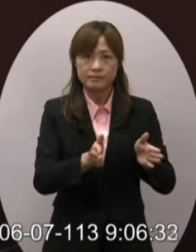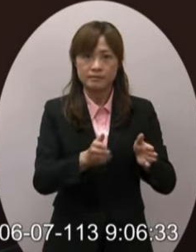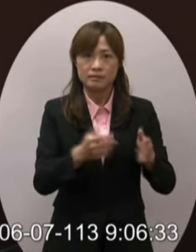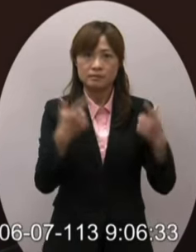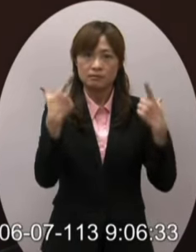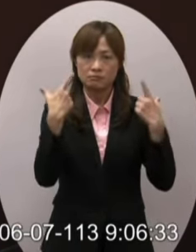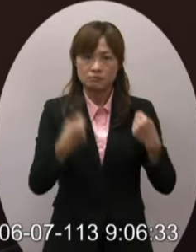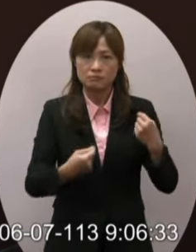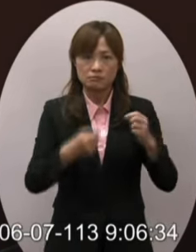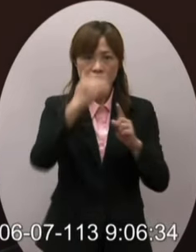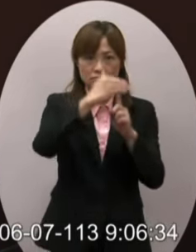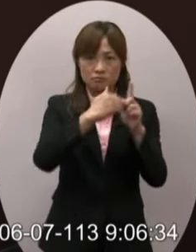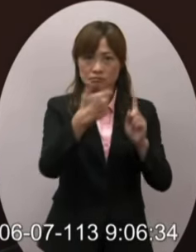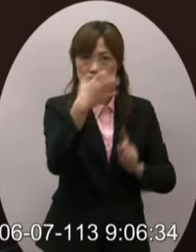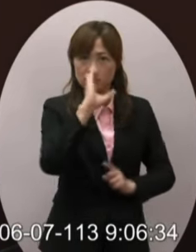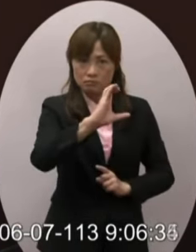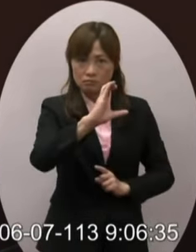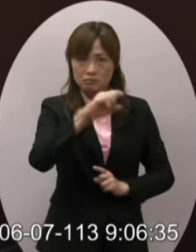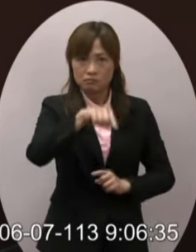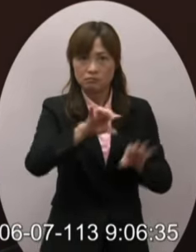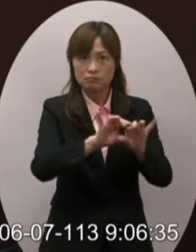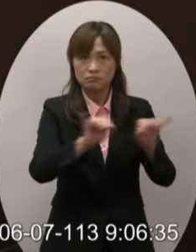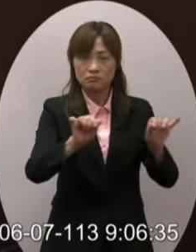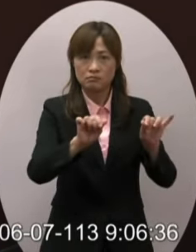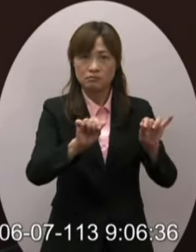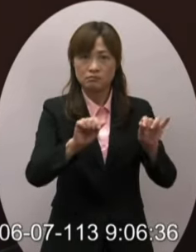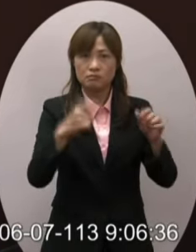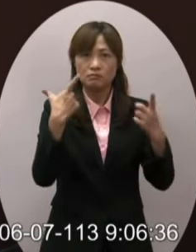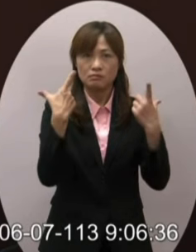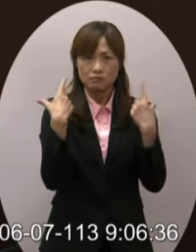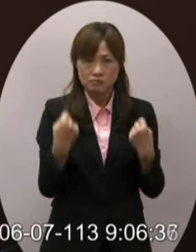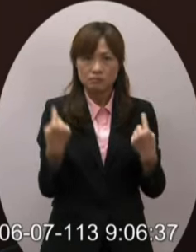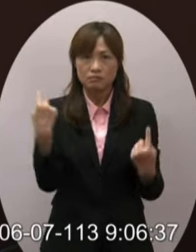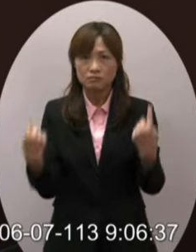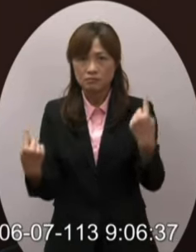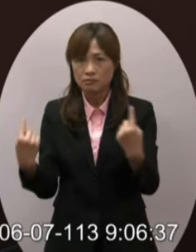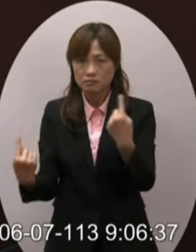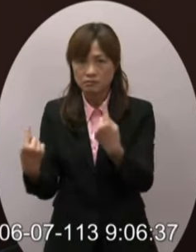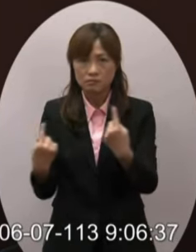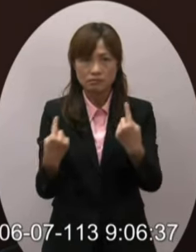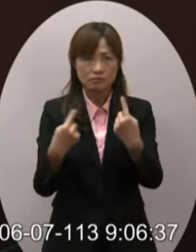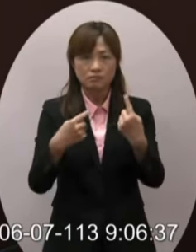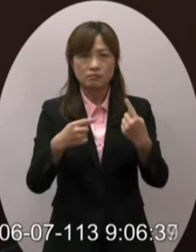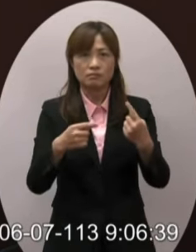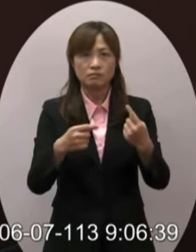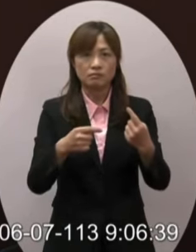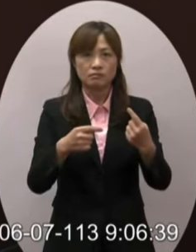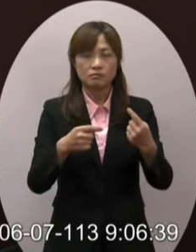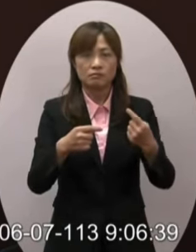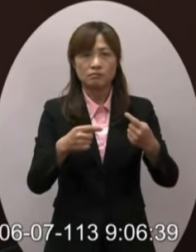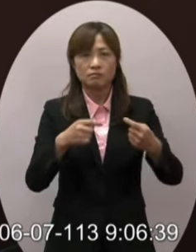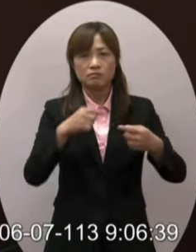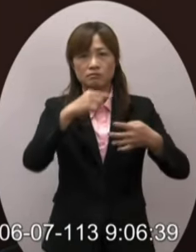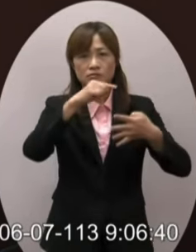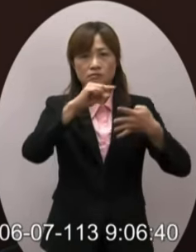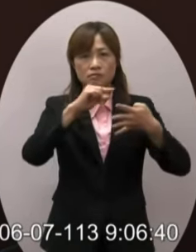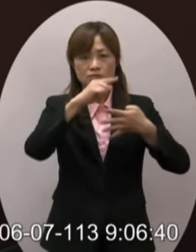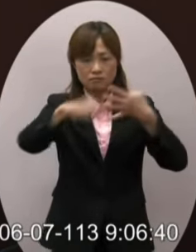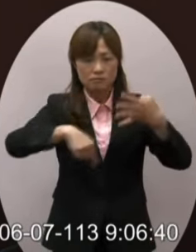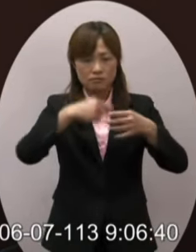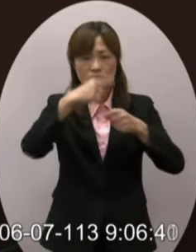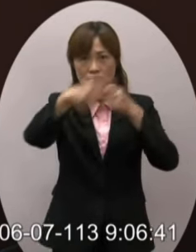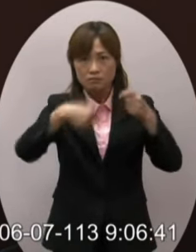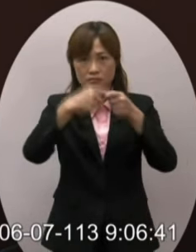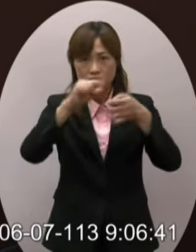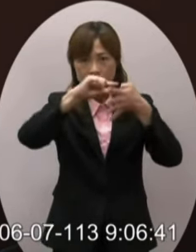C 级的土地，也就是本来相对起来是以 G 来去做定期巡查的土地，来去做